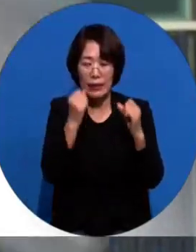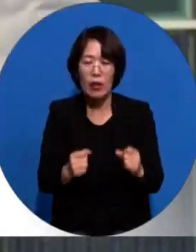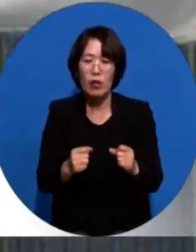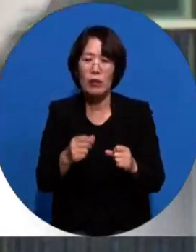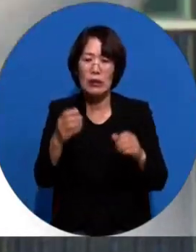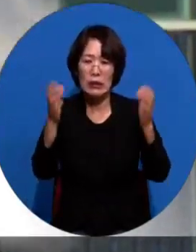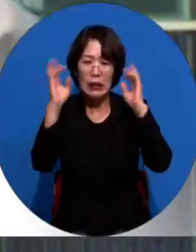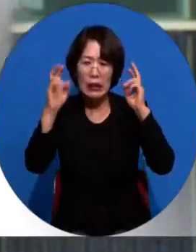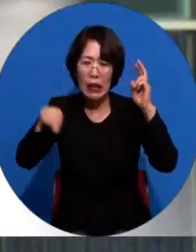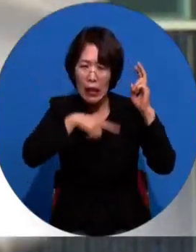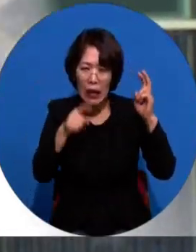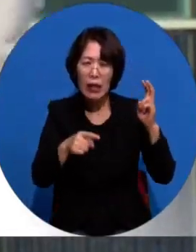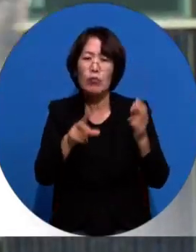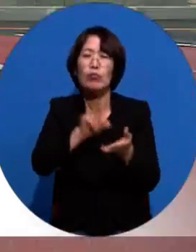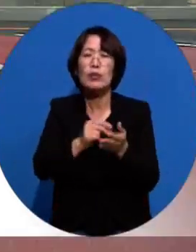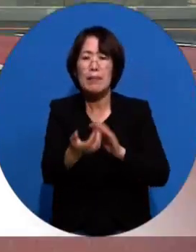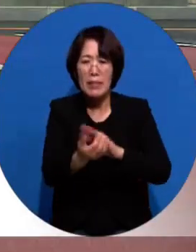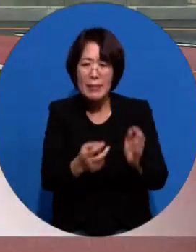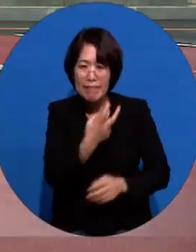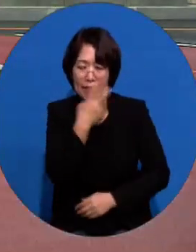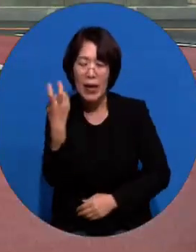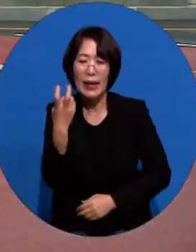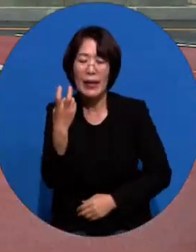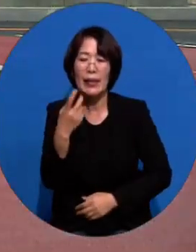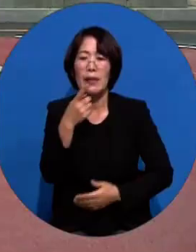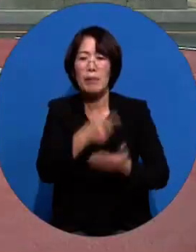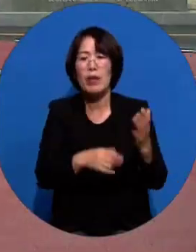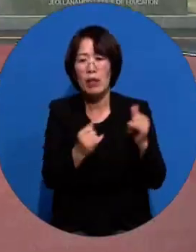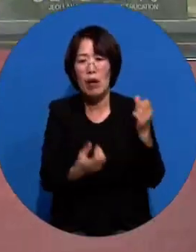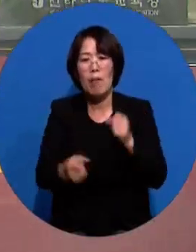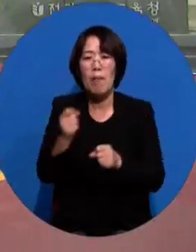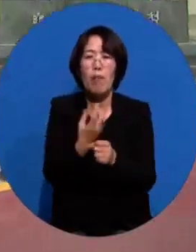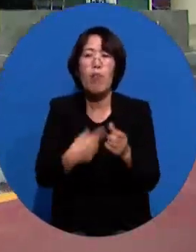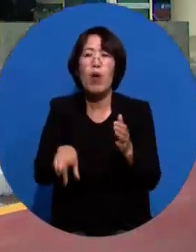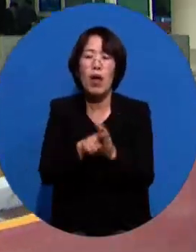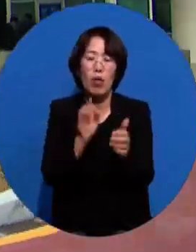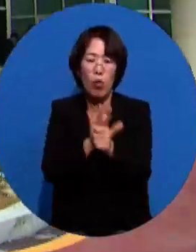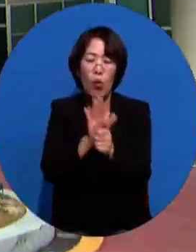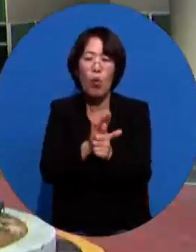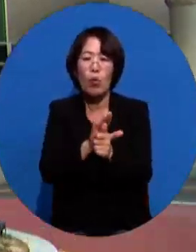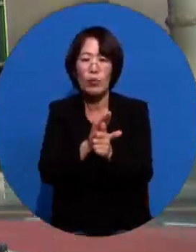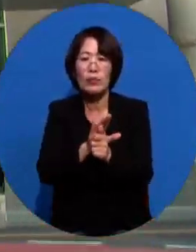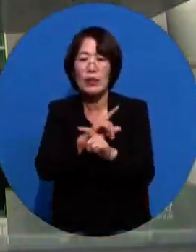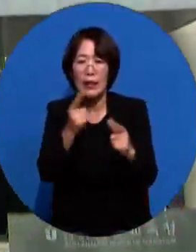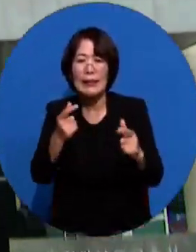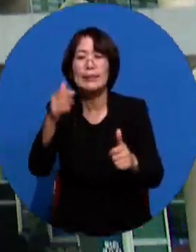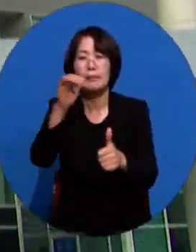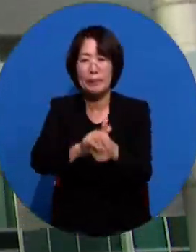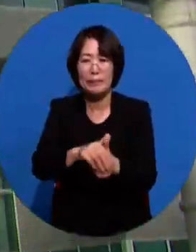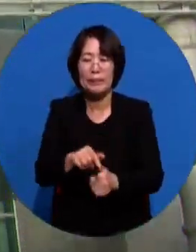직장 내에서 발생되는 문제 등을 사전 진단하고 피해자 회복을 위해 도움을 주는 역할을 담당하게 됩니다